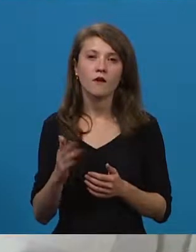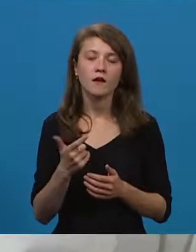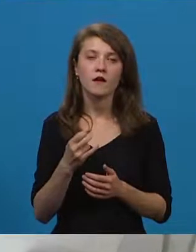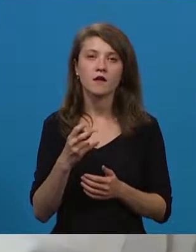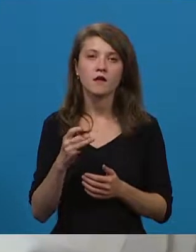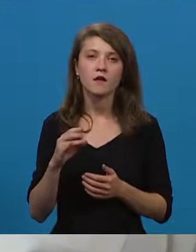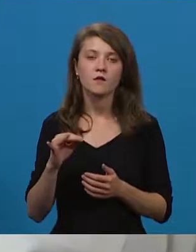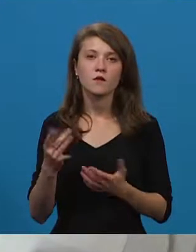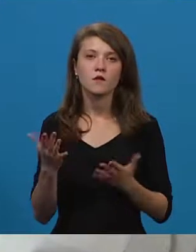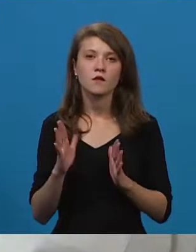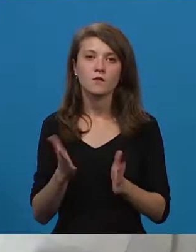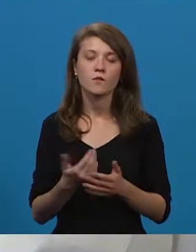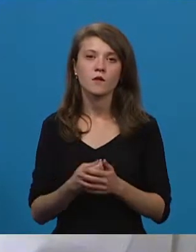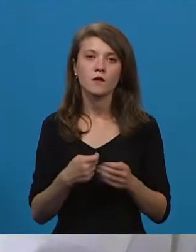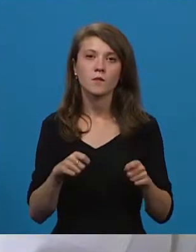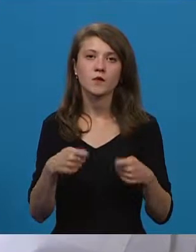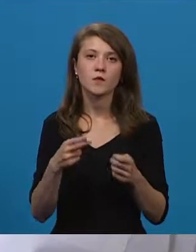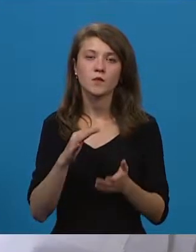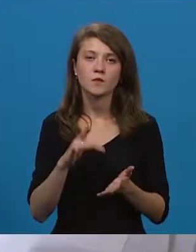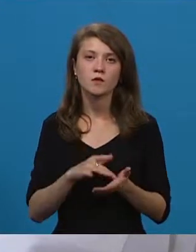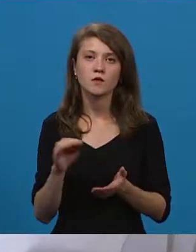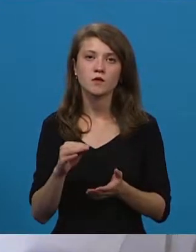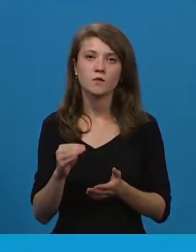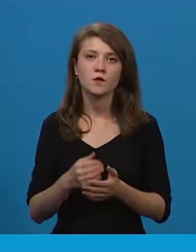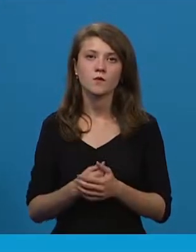буде забезпечувати по місту Житомиру.